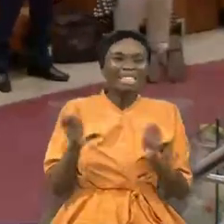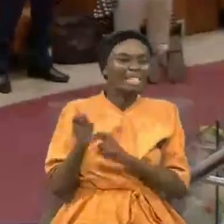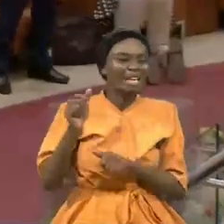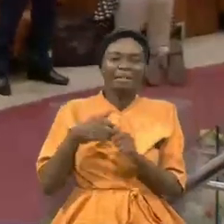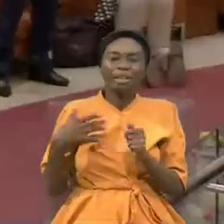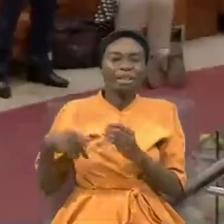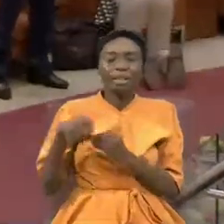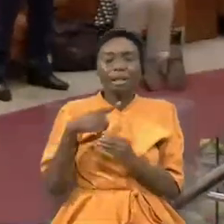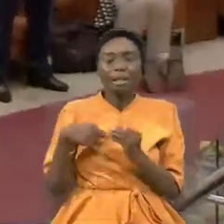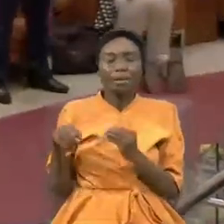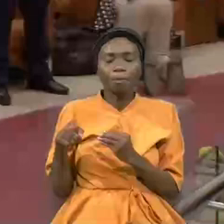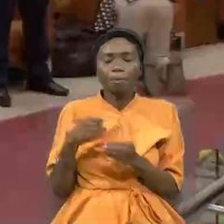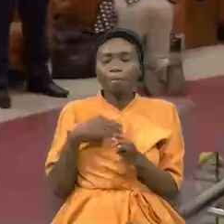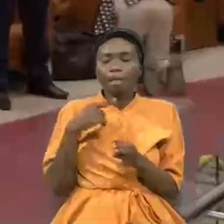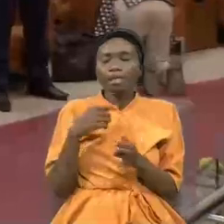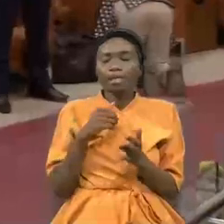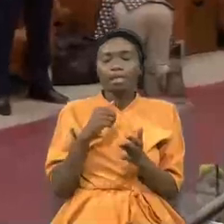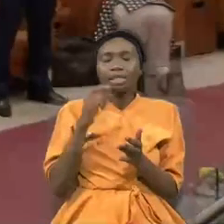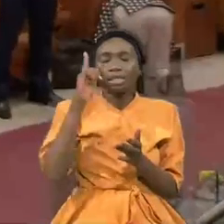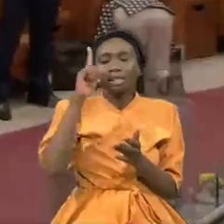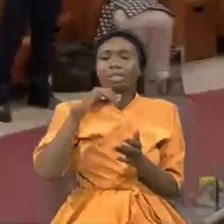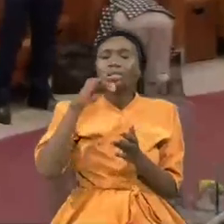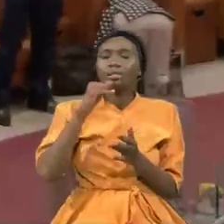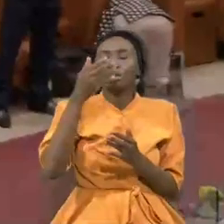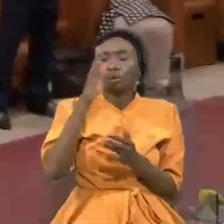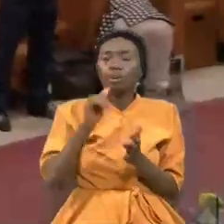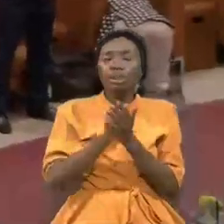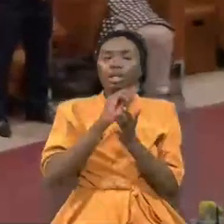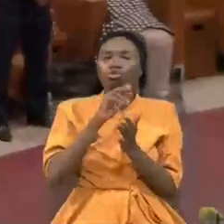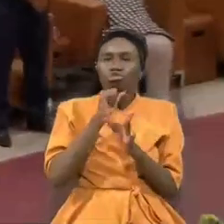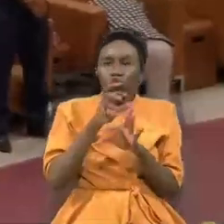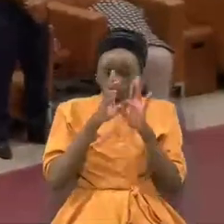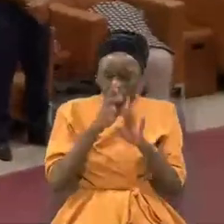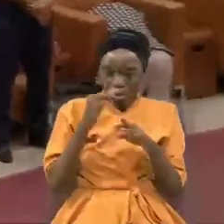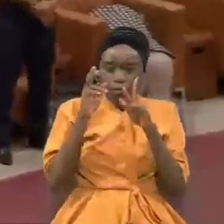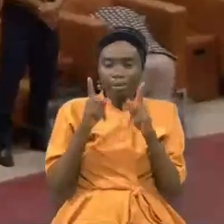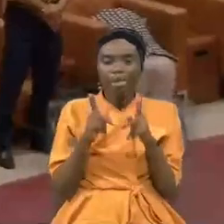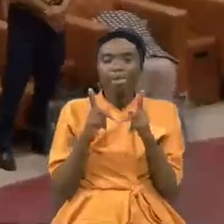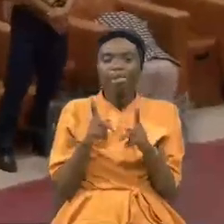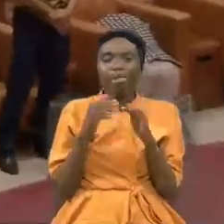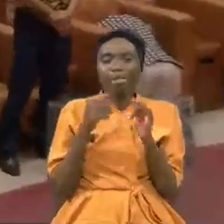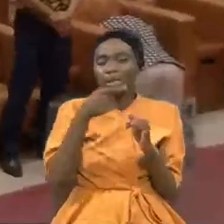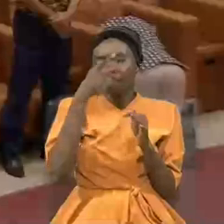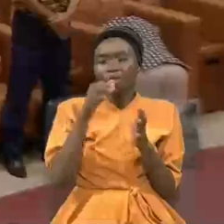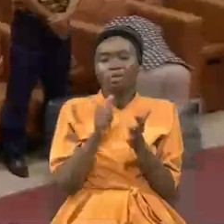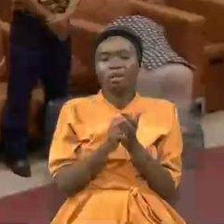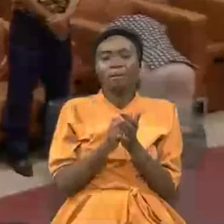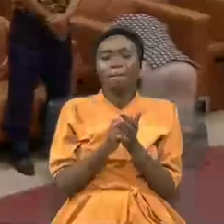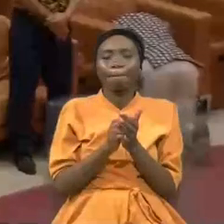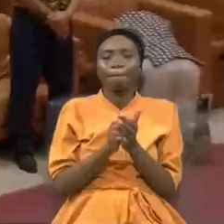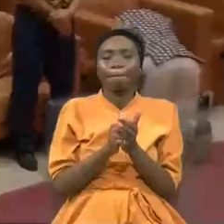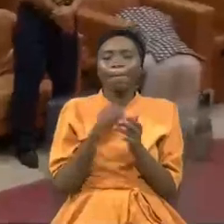toutes choses concernant sa vie. Et il est Dieu, le Dieu qui ne fait pas exception de personne. À cause de